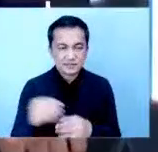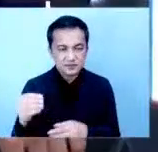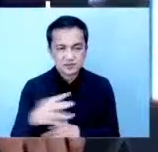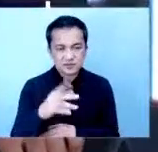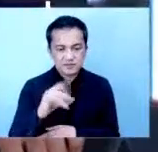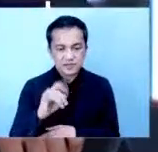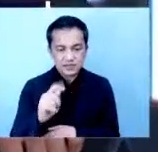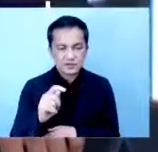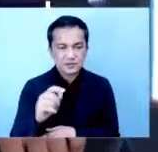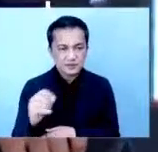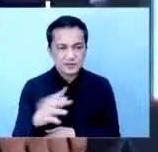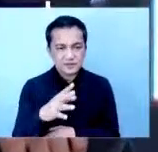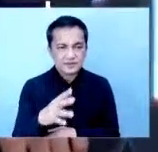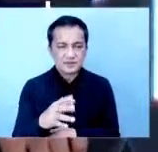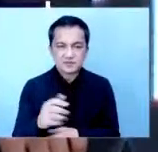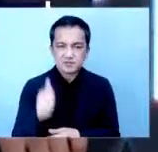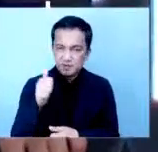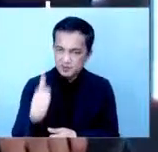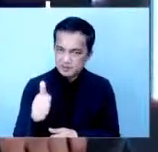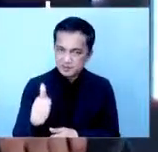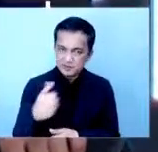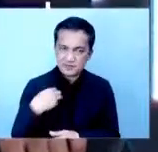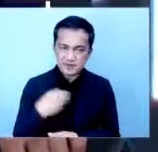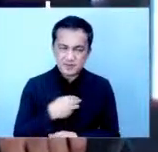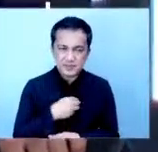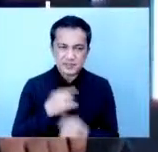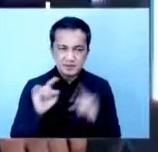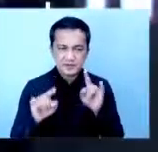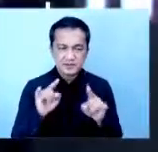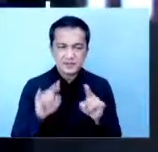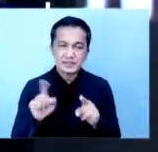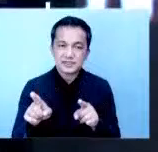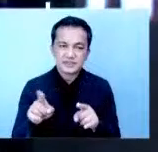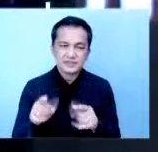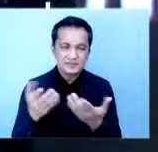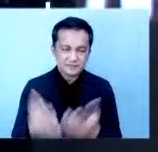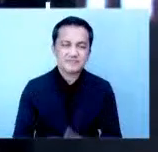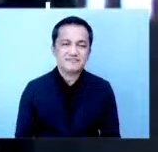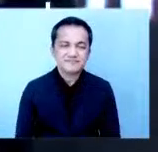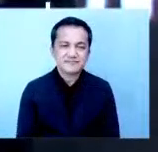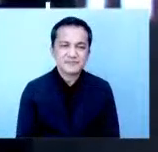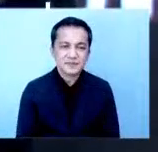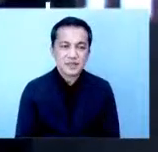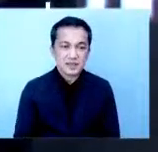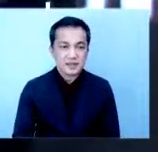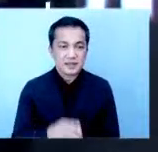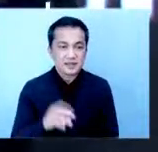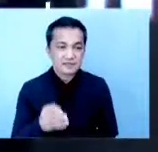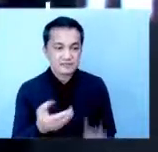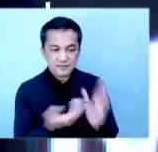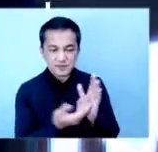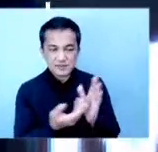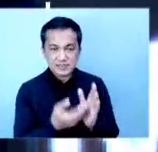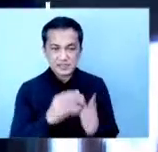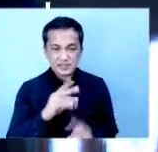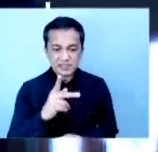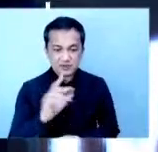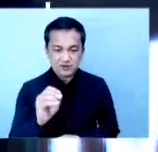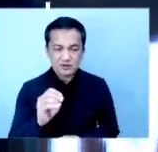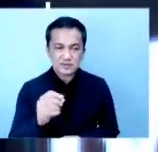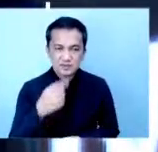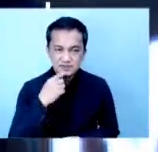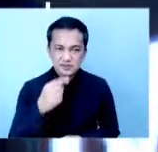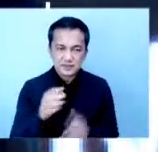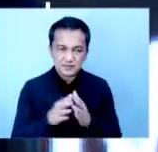episode, napa-approve ang members of the press sa kanila. Ang bida nito na si Kiko Estrada, itinuturing na